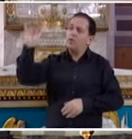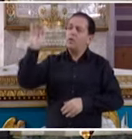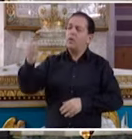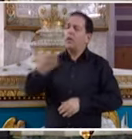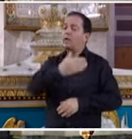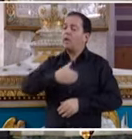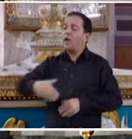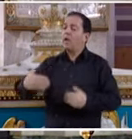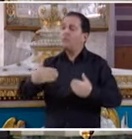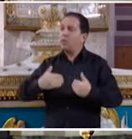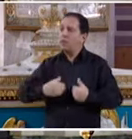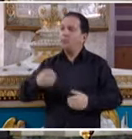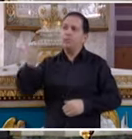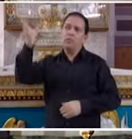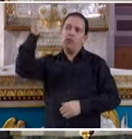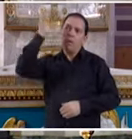σώτε